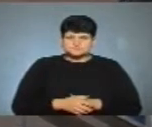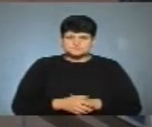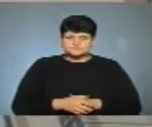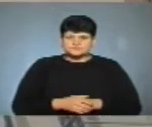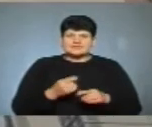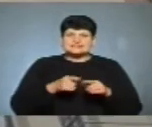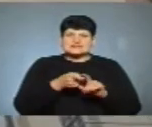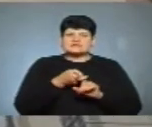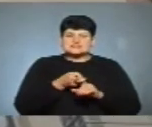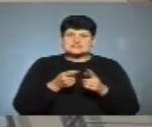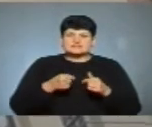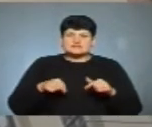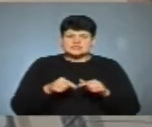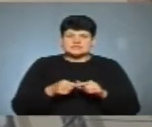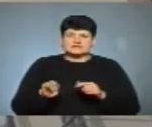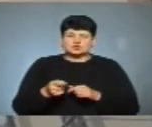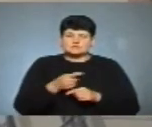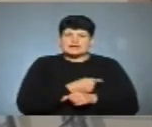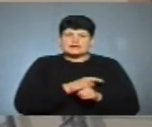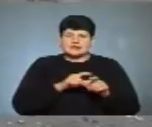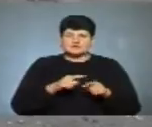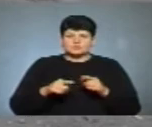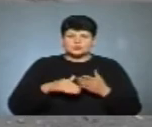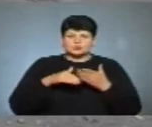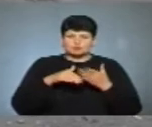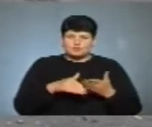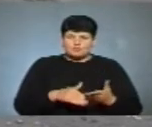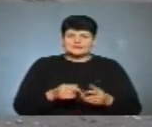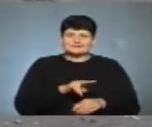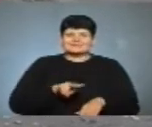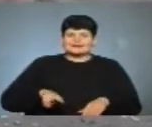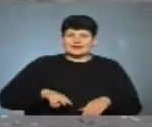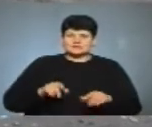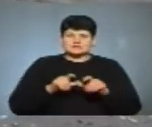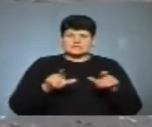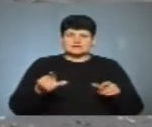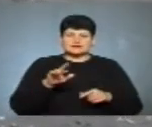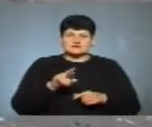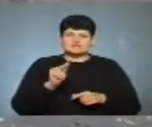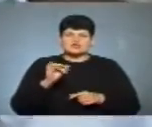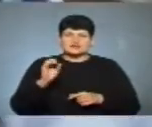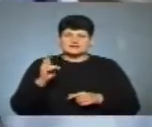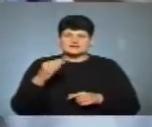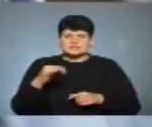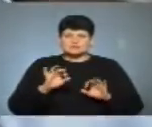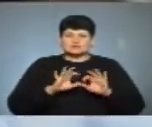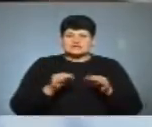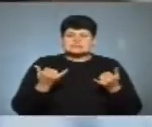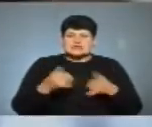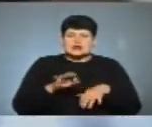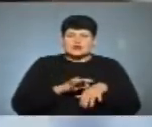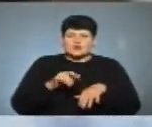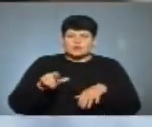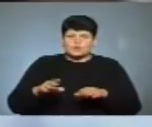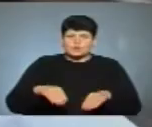Це інфекційне відділення Тернопільської лікарні швидкої допомоги. Директор закладу Ярослав Чайківський розповідає, зараз хворим на